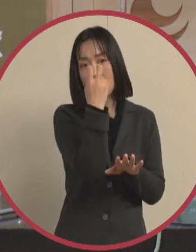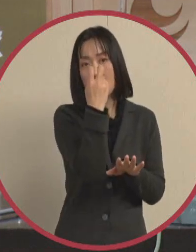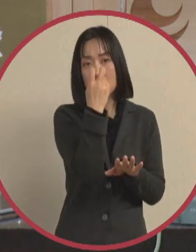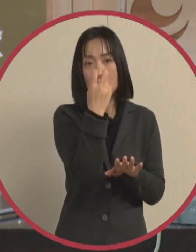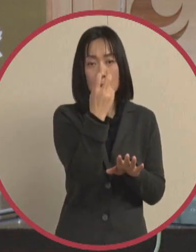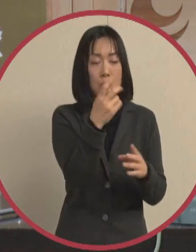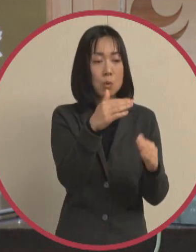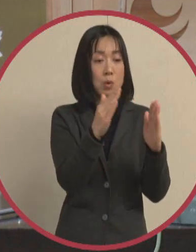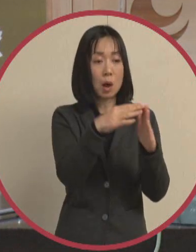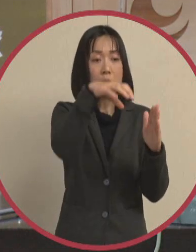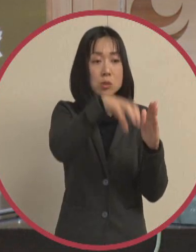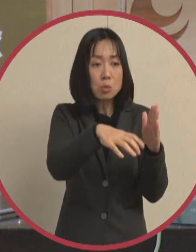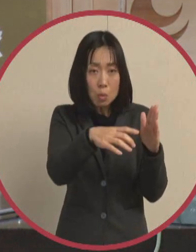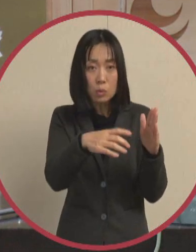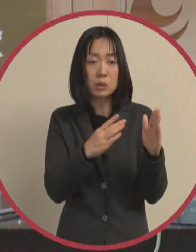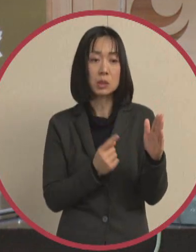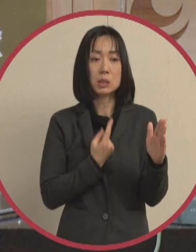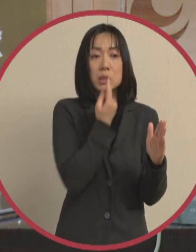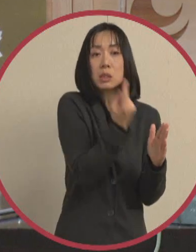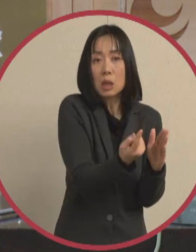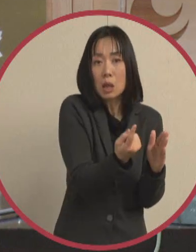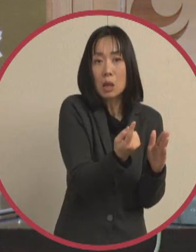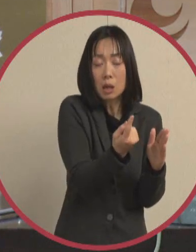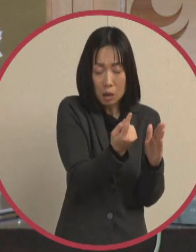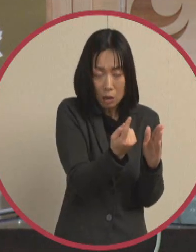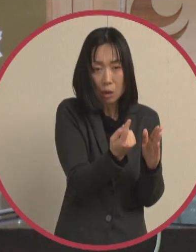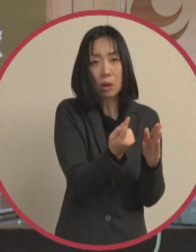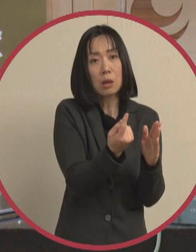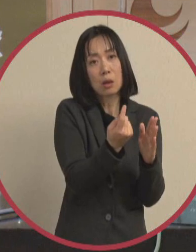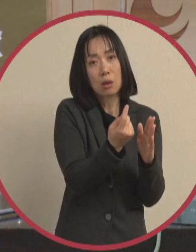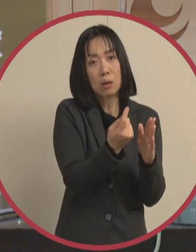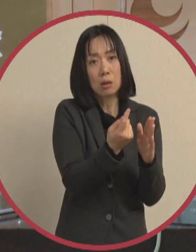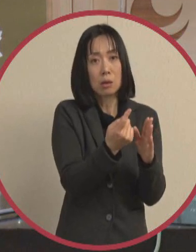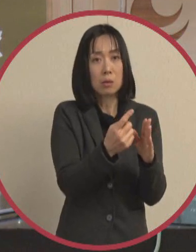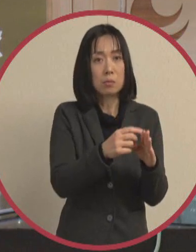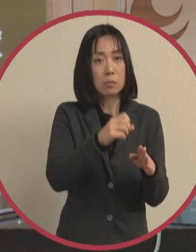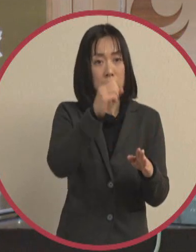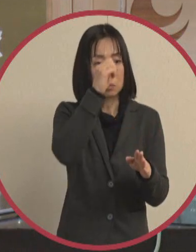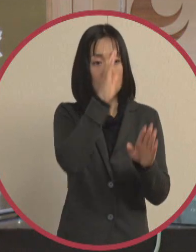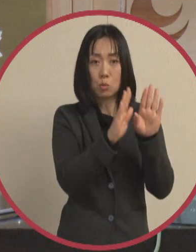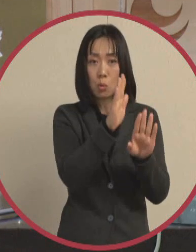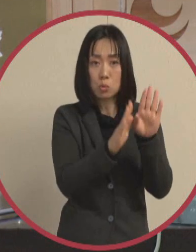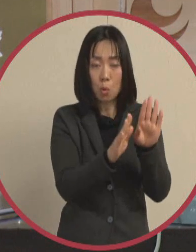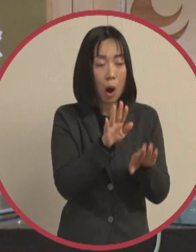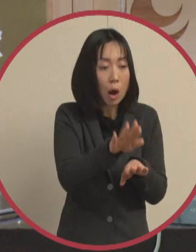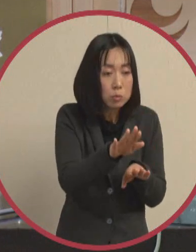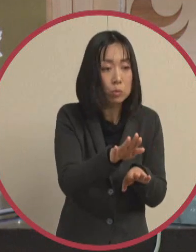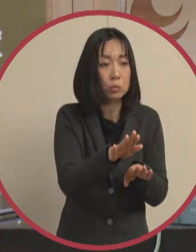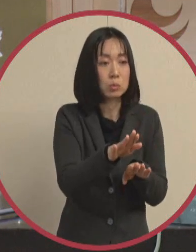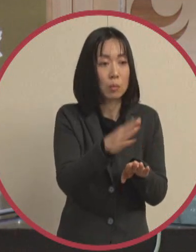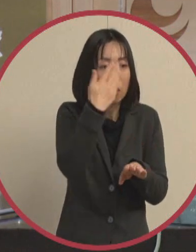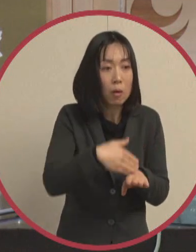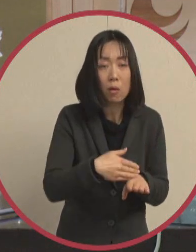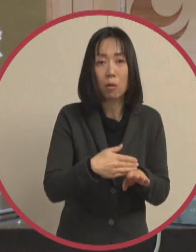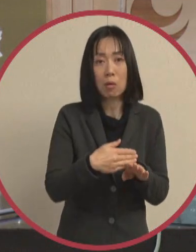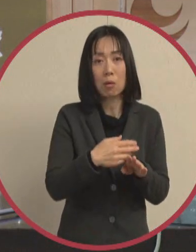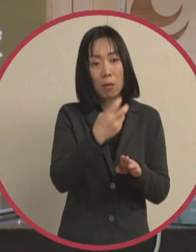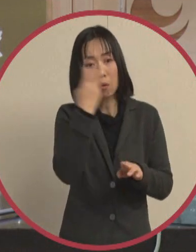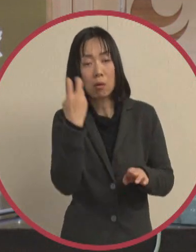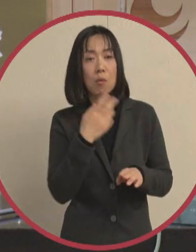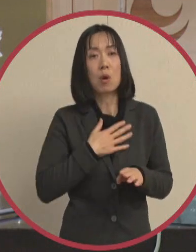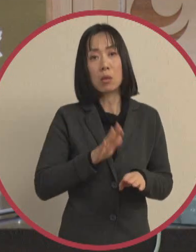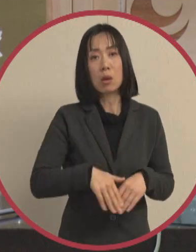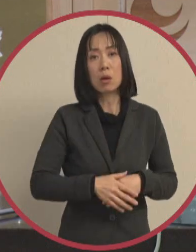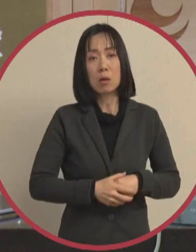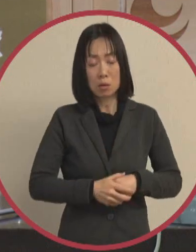るということが、まあ、分かったわけですが、まあ、今後引き続きですね、医療機関で受診をして